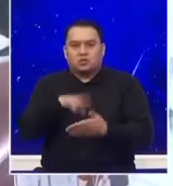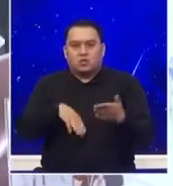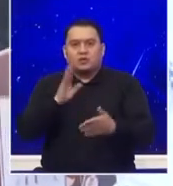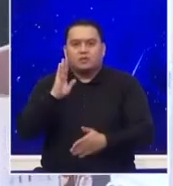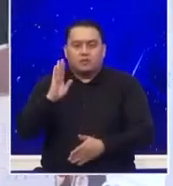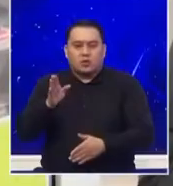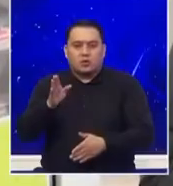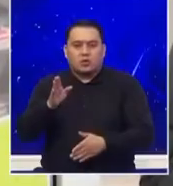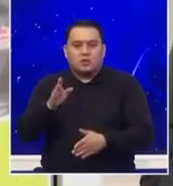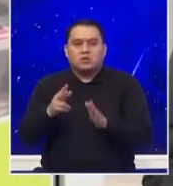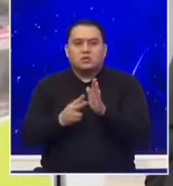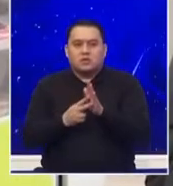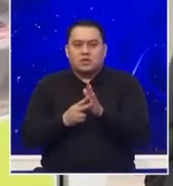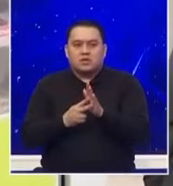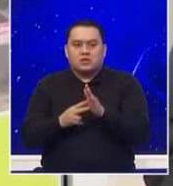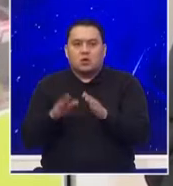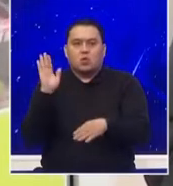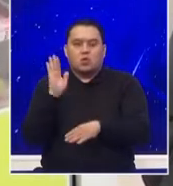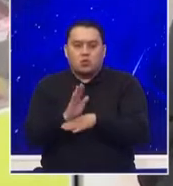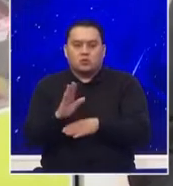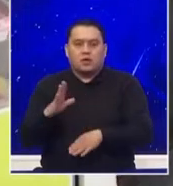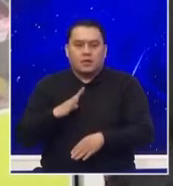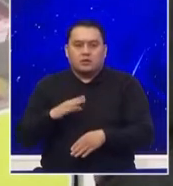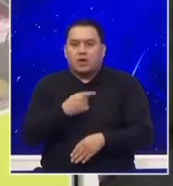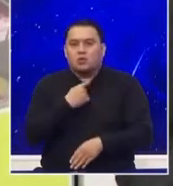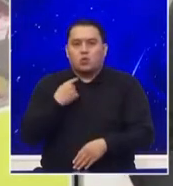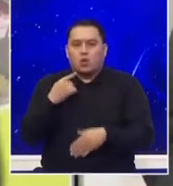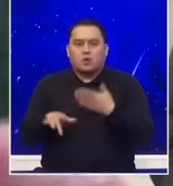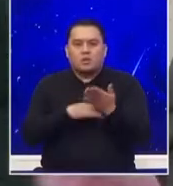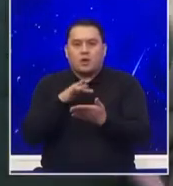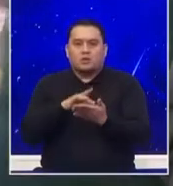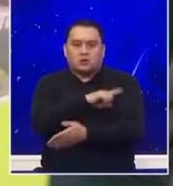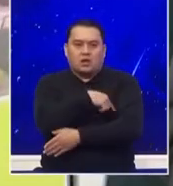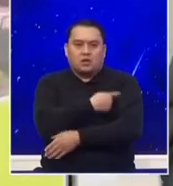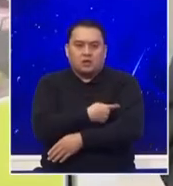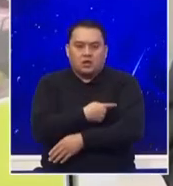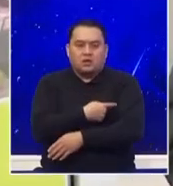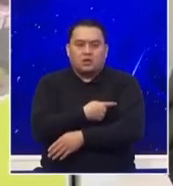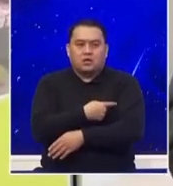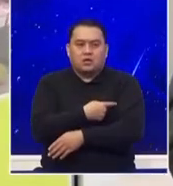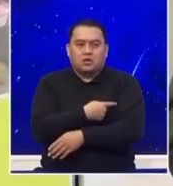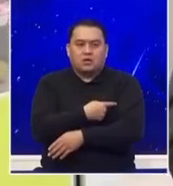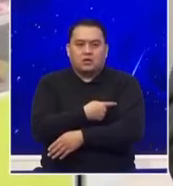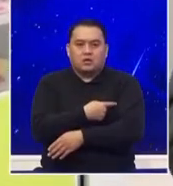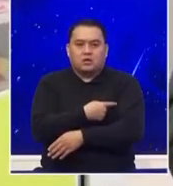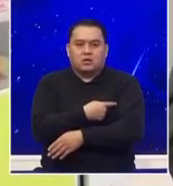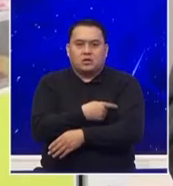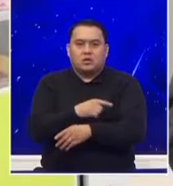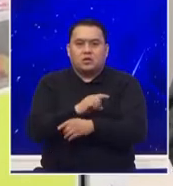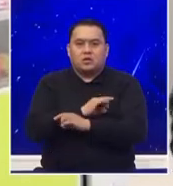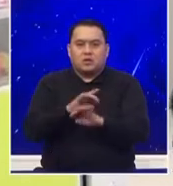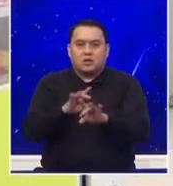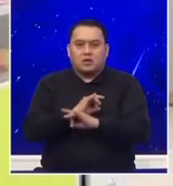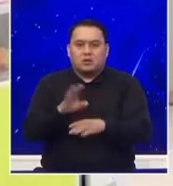болады. Номер 8-ші қаулы шықты. Талдықорған қаласының бас санитарлық дәрігері Асимкулов Ермек